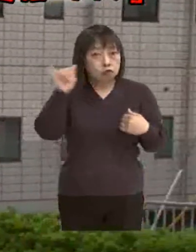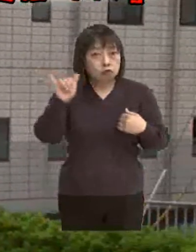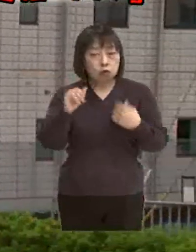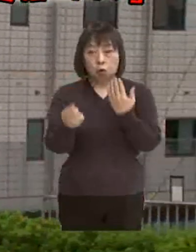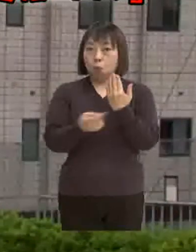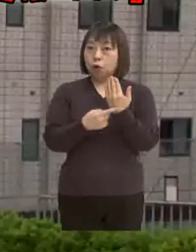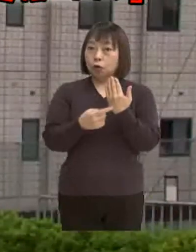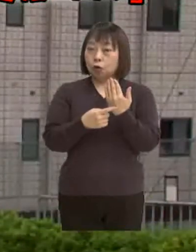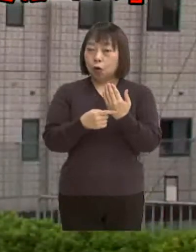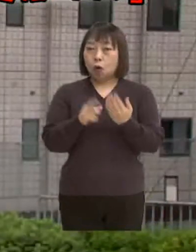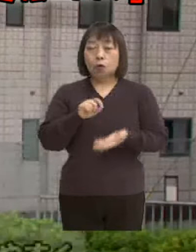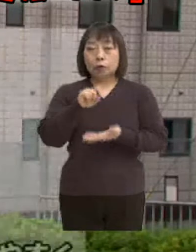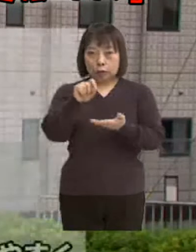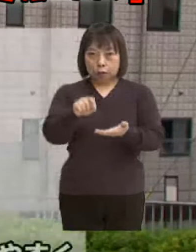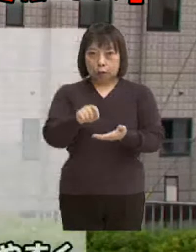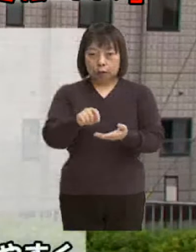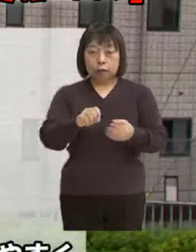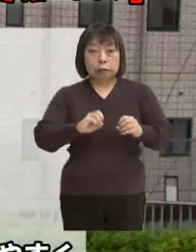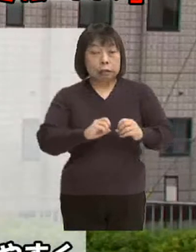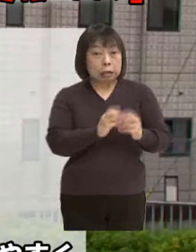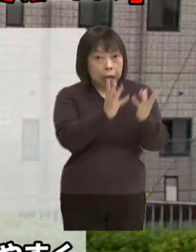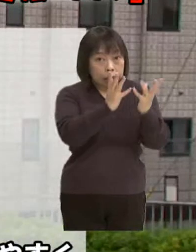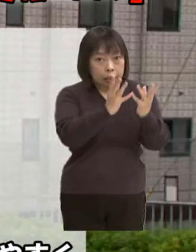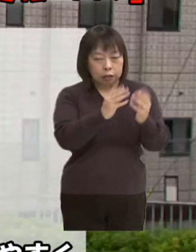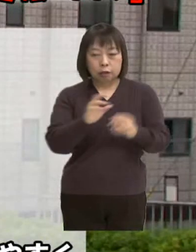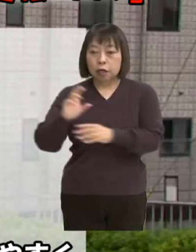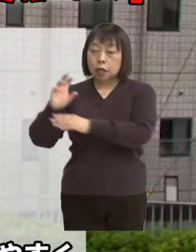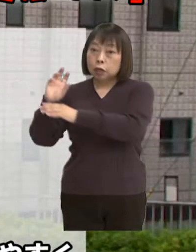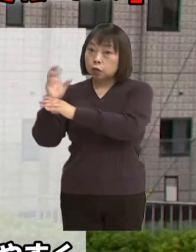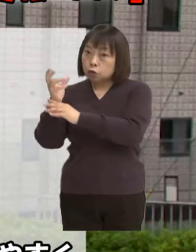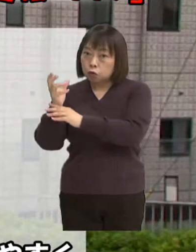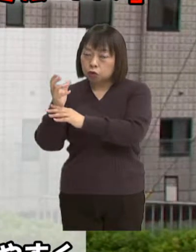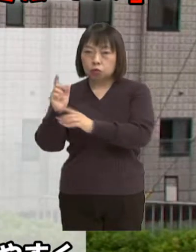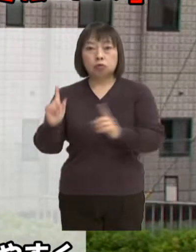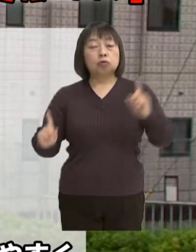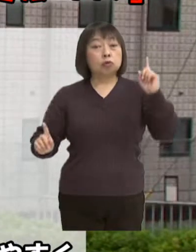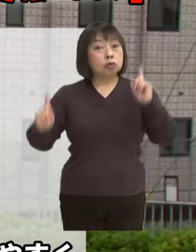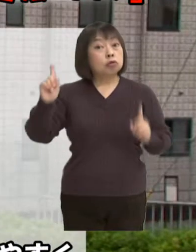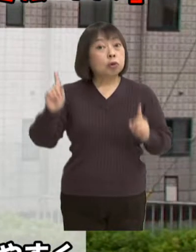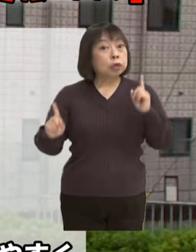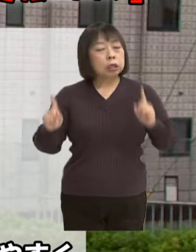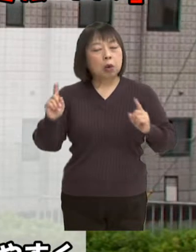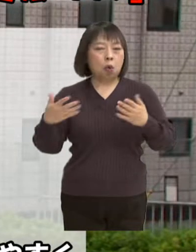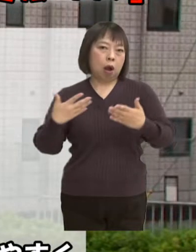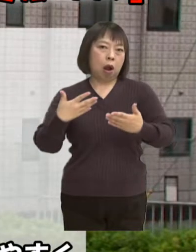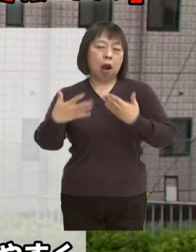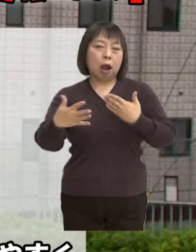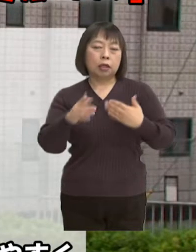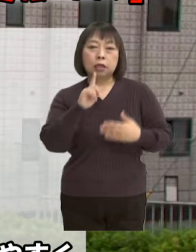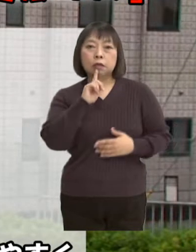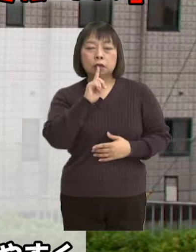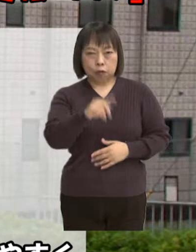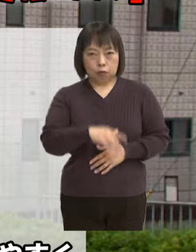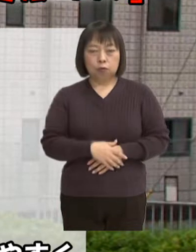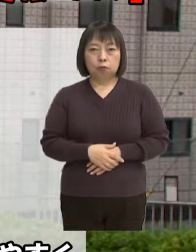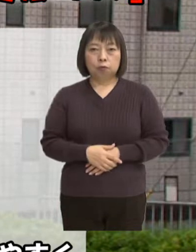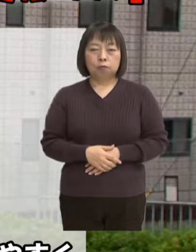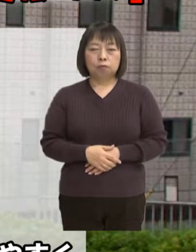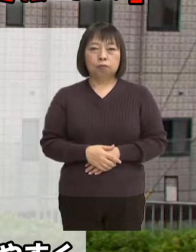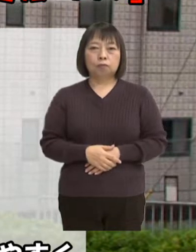します。火災か救急か、火事ですまたは救急ですとはっきりと言